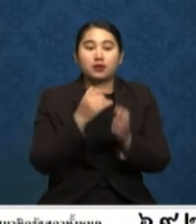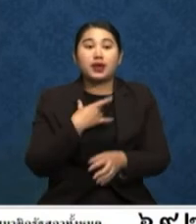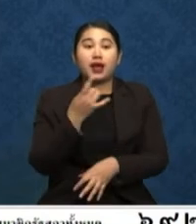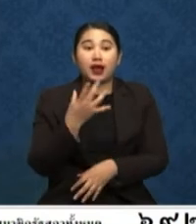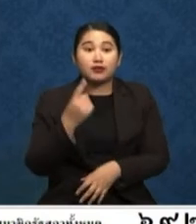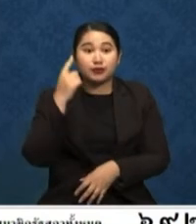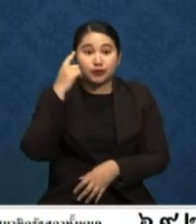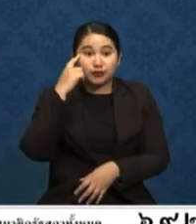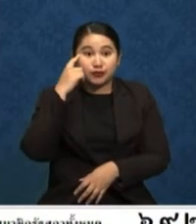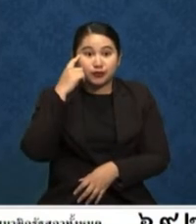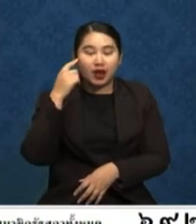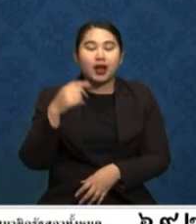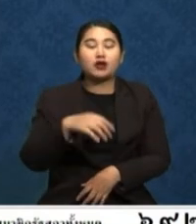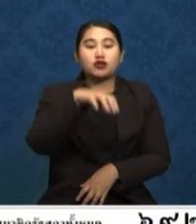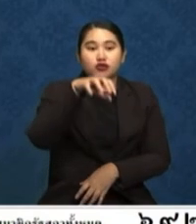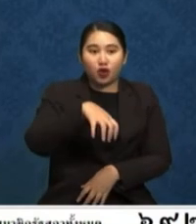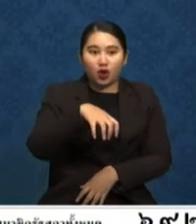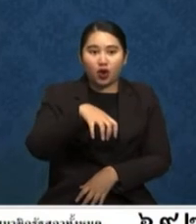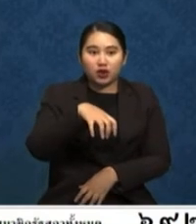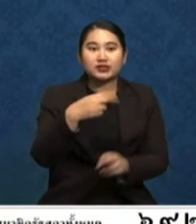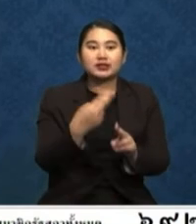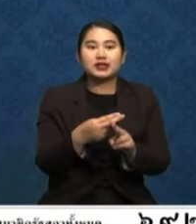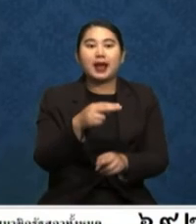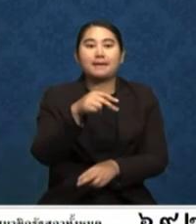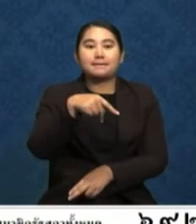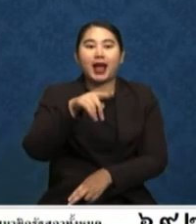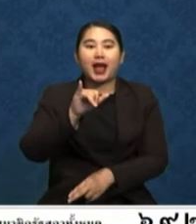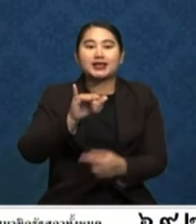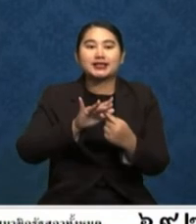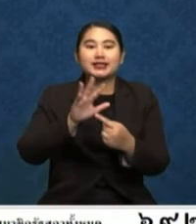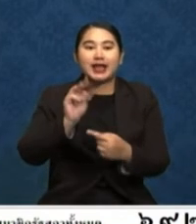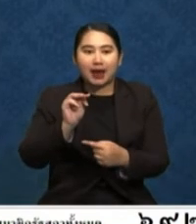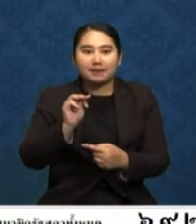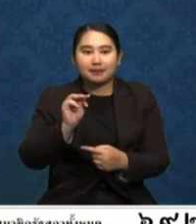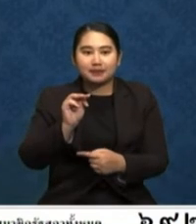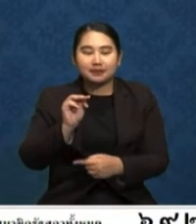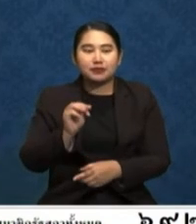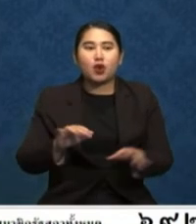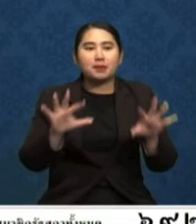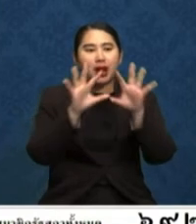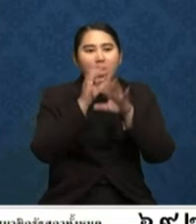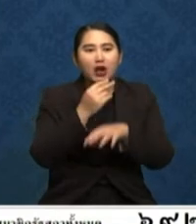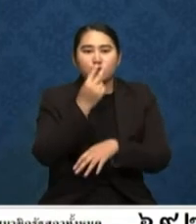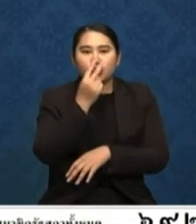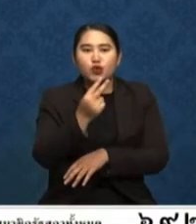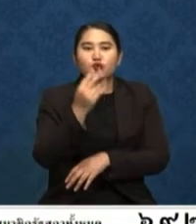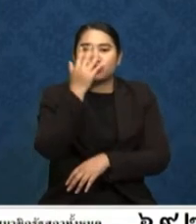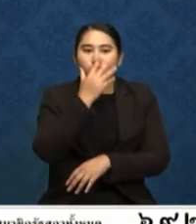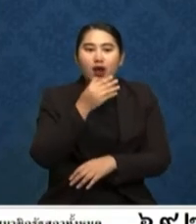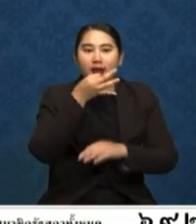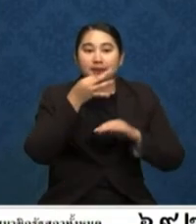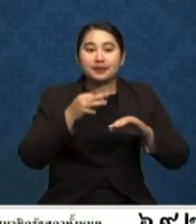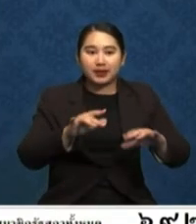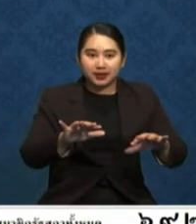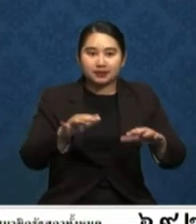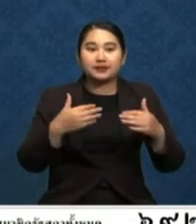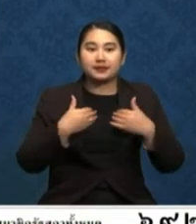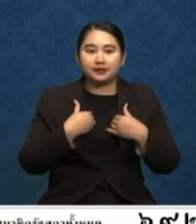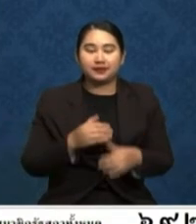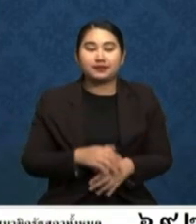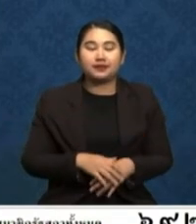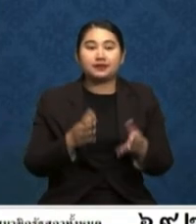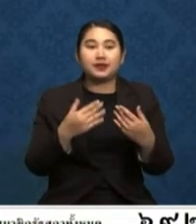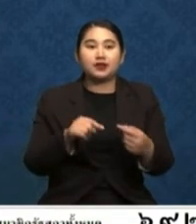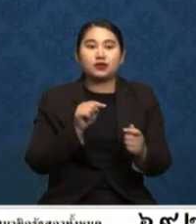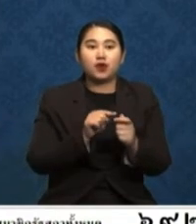จักเกาะพยามมคะก็พยายามอีกชื่อนึงเนี่ยคือเมดีฟเมืองไทยนะคะและพื้นที่อีกพื้นที่นึงก็คือ